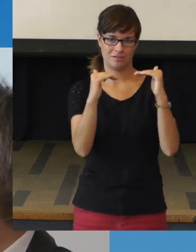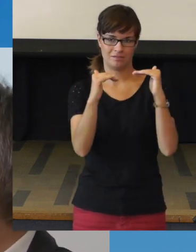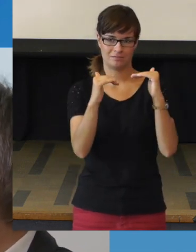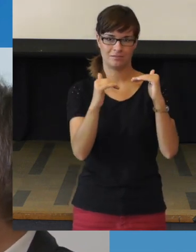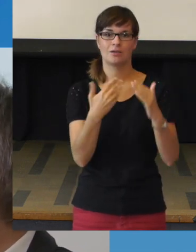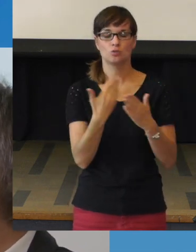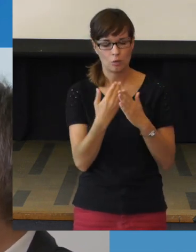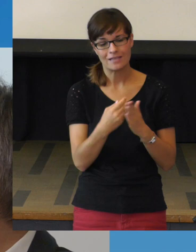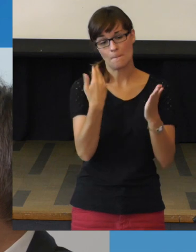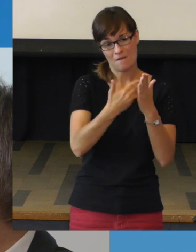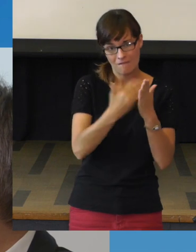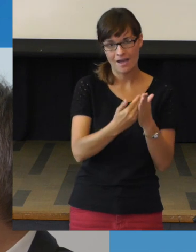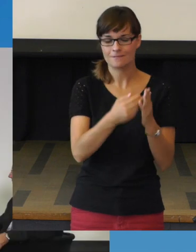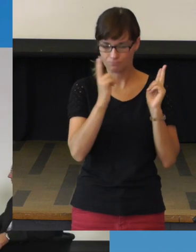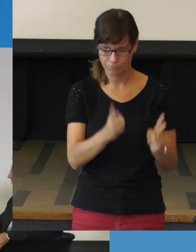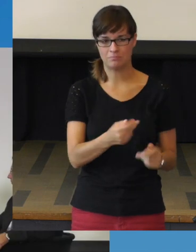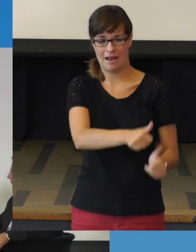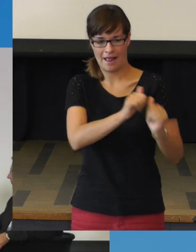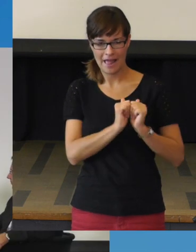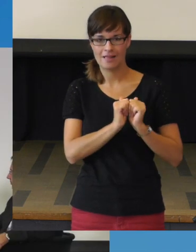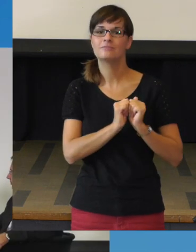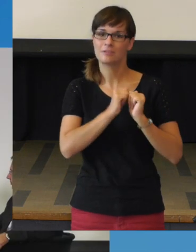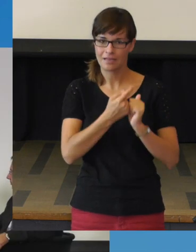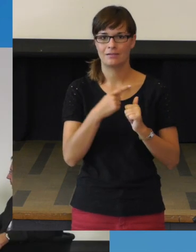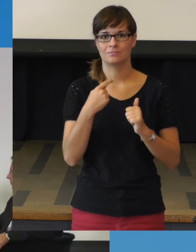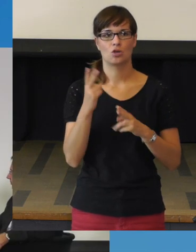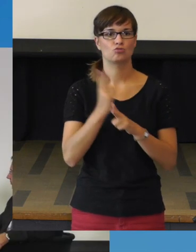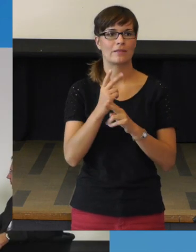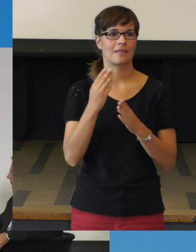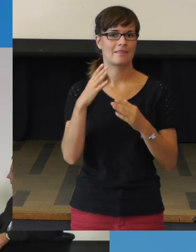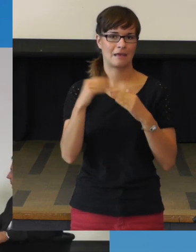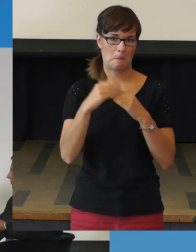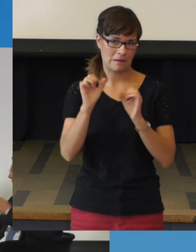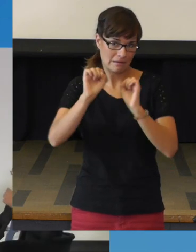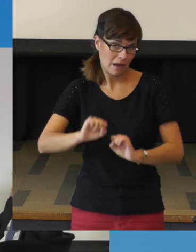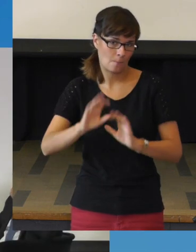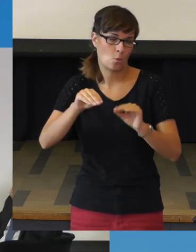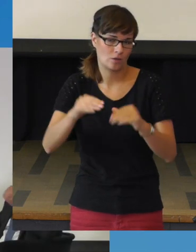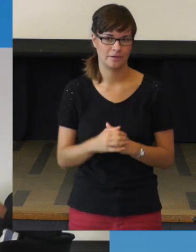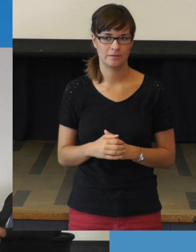sondern das muss erst bewiesen sein durch Studien. Können Sie in zwei Sätzen kurz beschreiben, worum es sich dabei handelt?